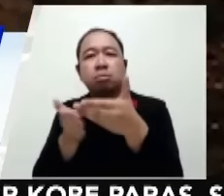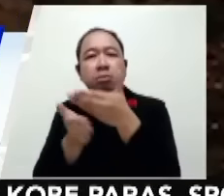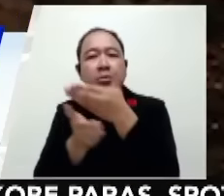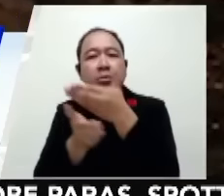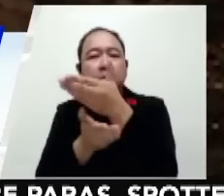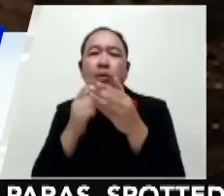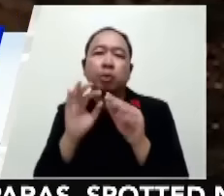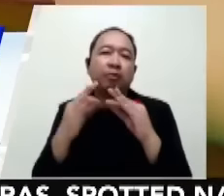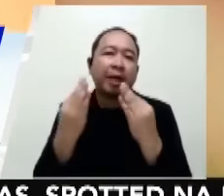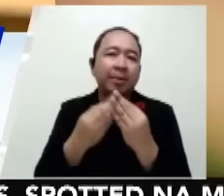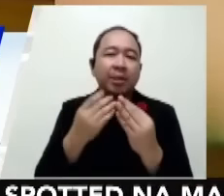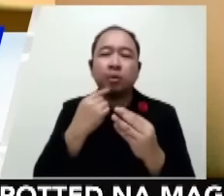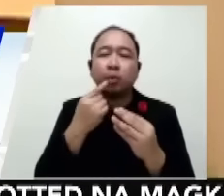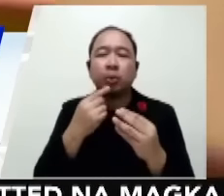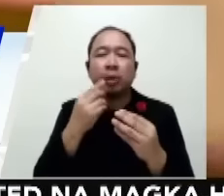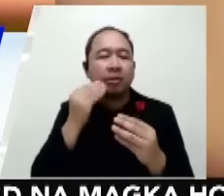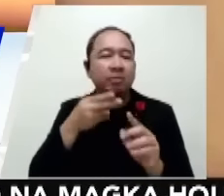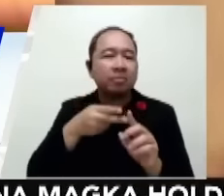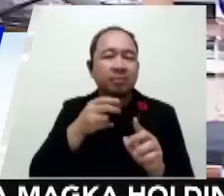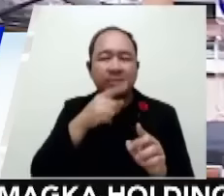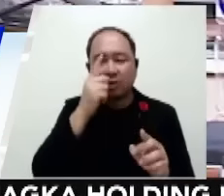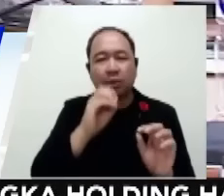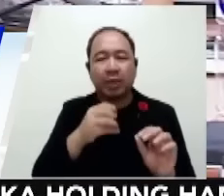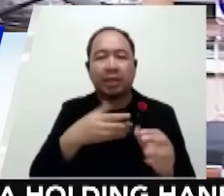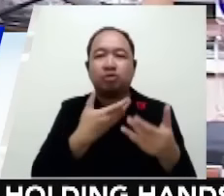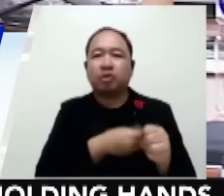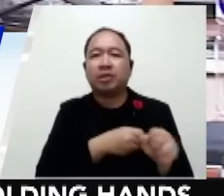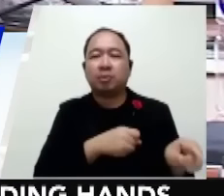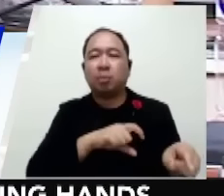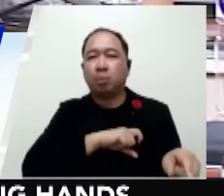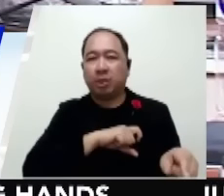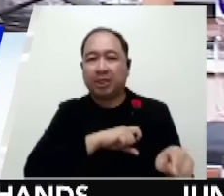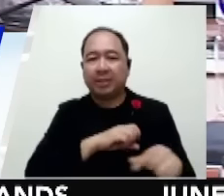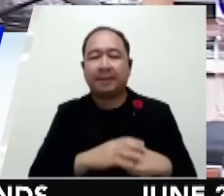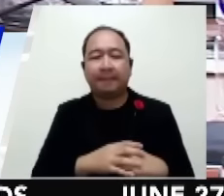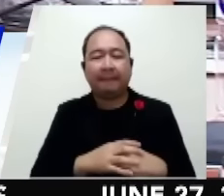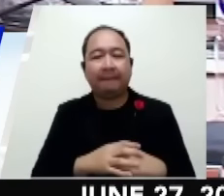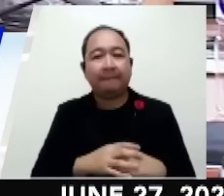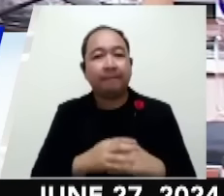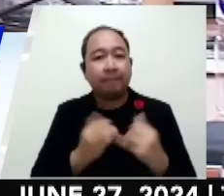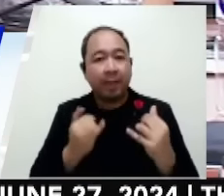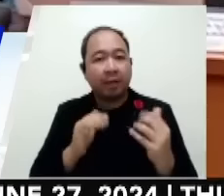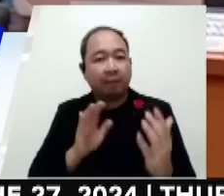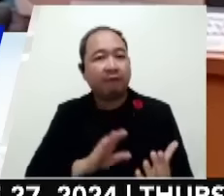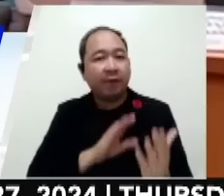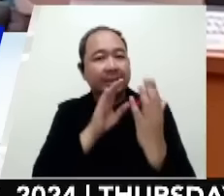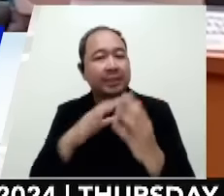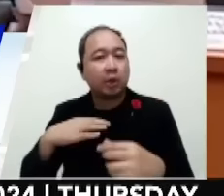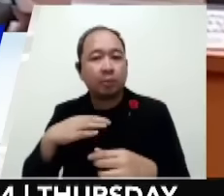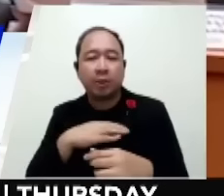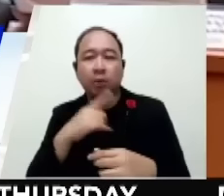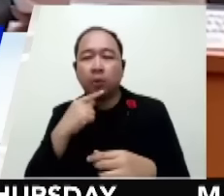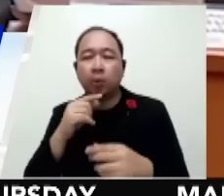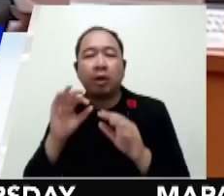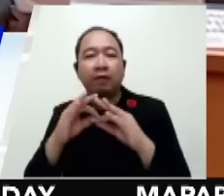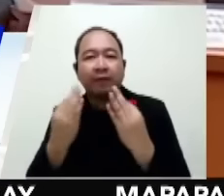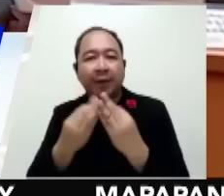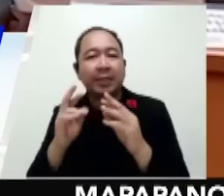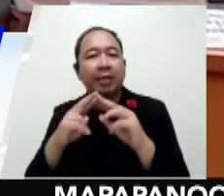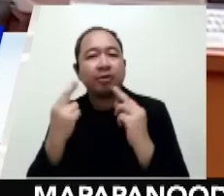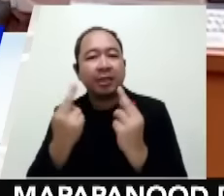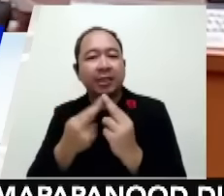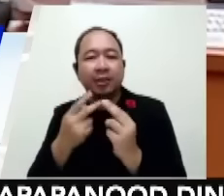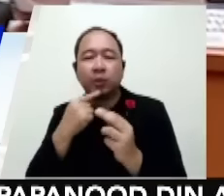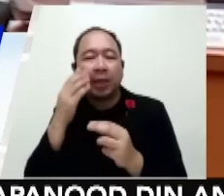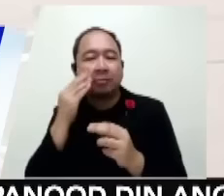dahil walang tiwala sa mga pulis ang mga ito. Humarap din sa komite ang mga kaanak ng mga biktima ng EJK na ang ilan ay lalapit